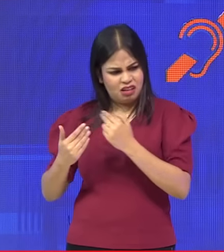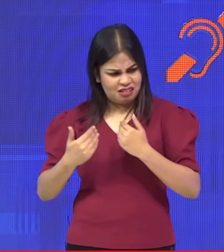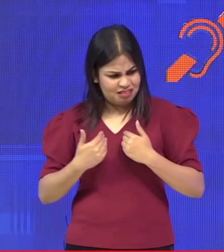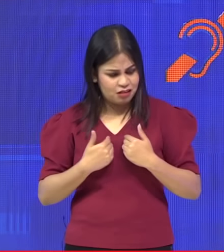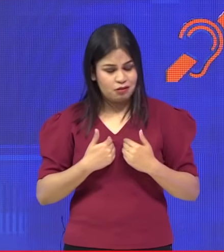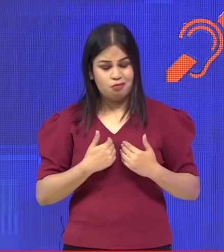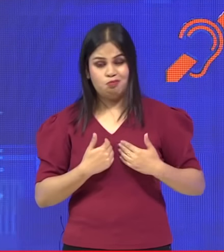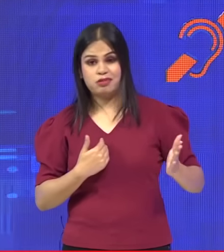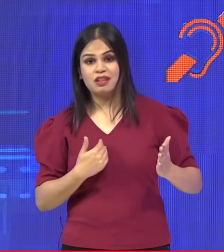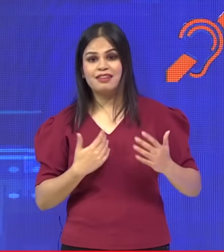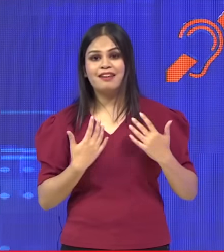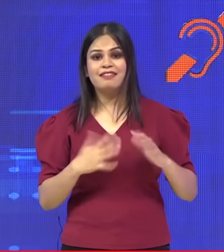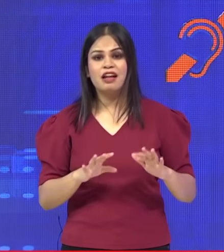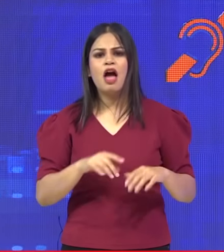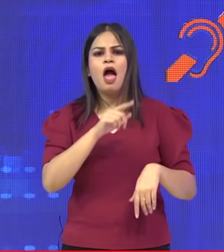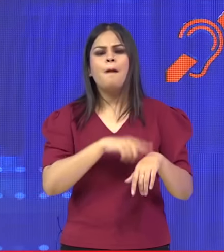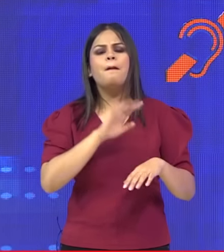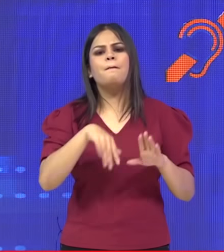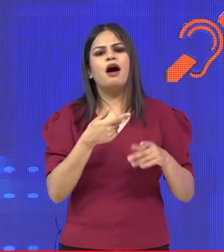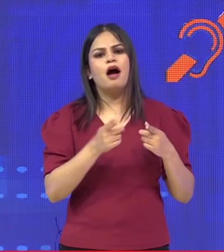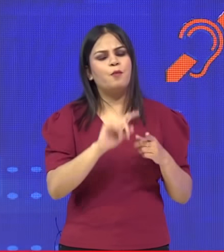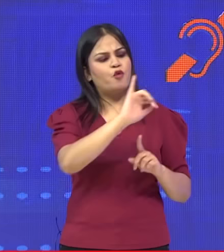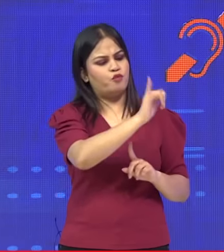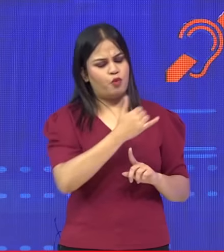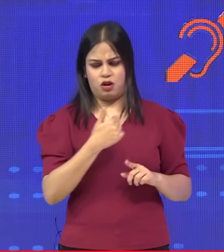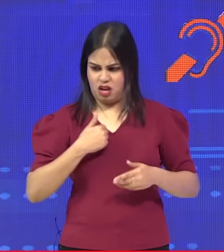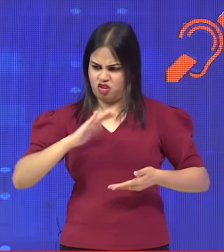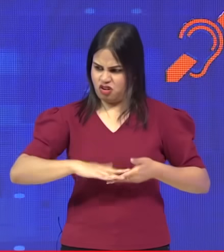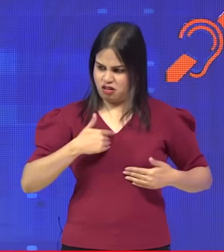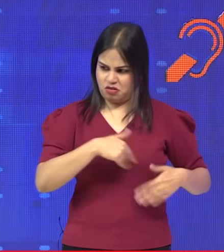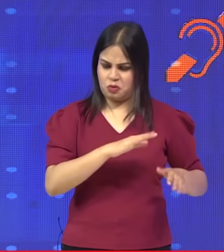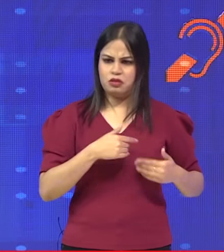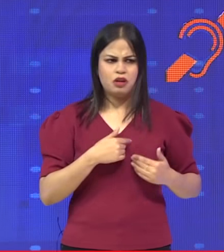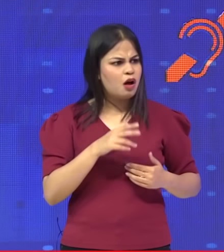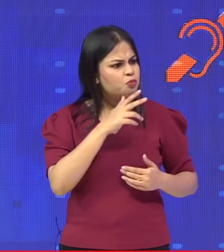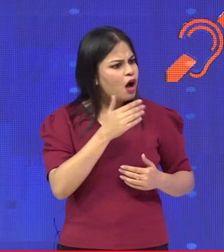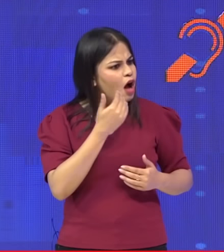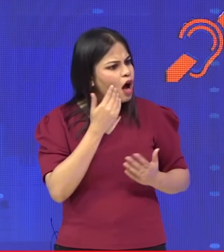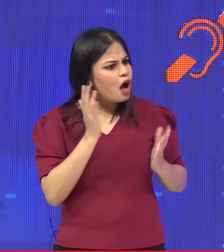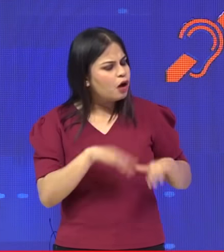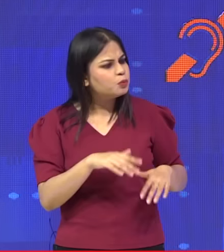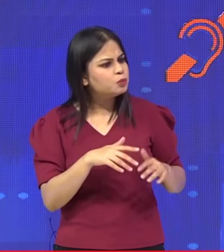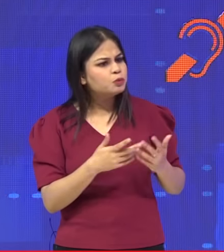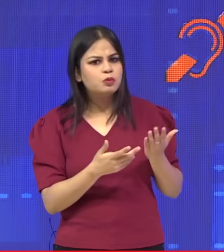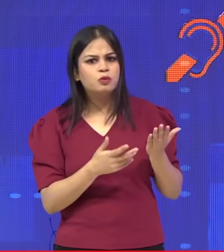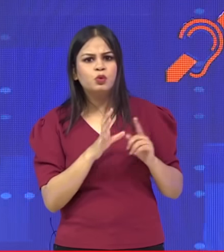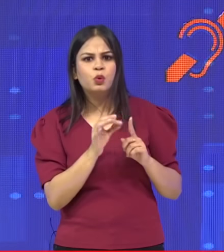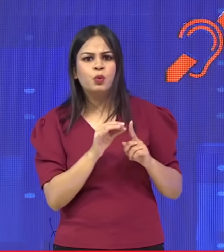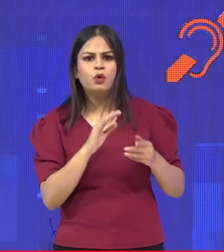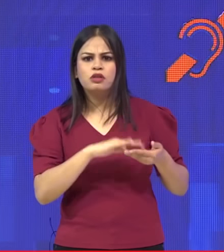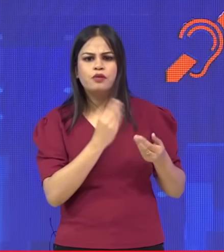एक दिन मुझे उनका फोन आया भाईजान आई एम गेटिंग मैरिड सो व्हाट यू पापा